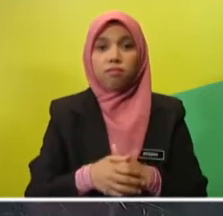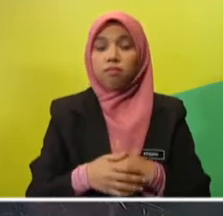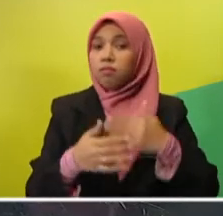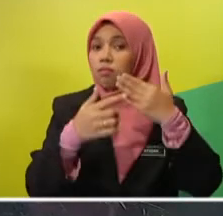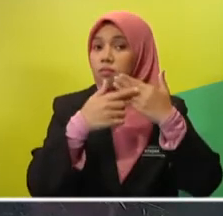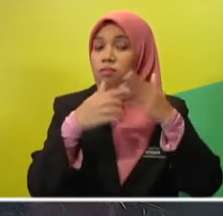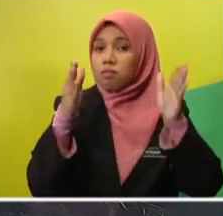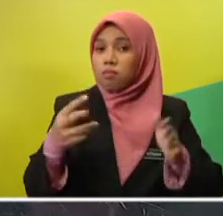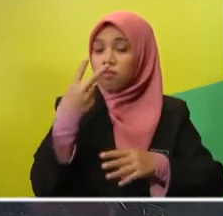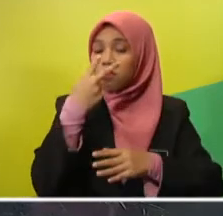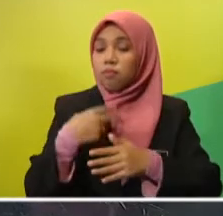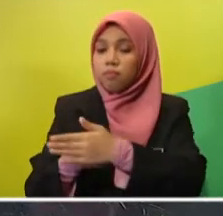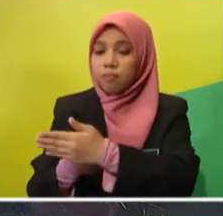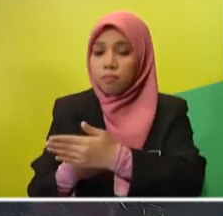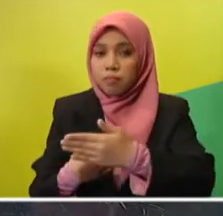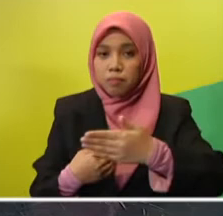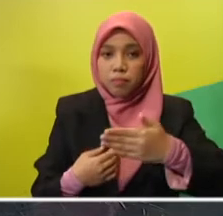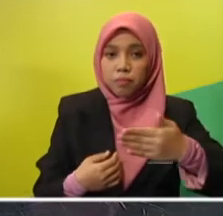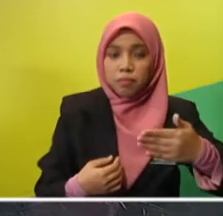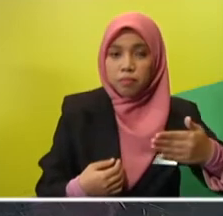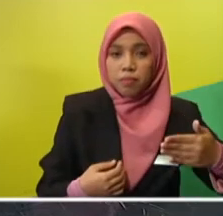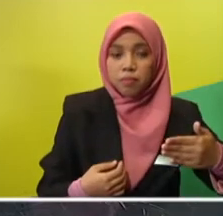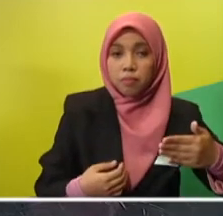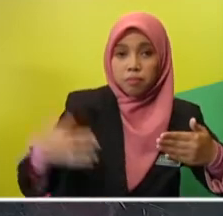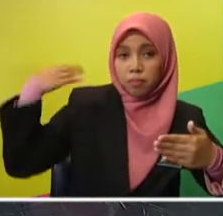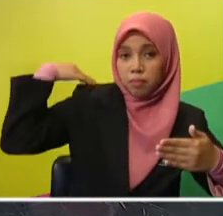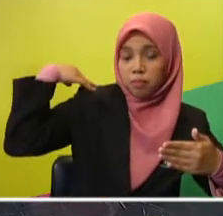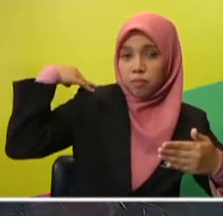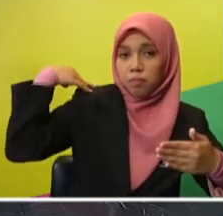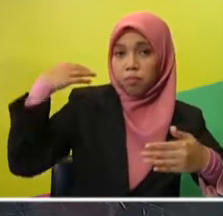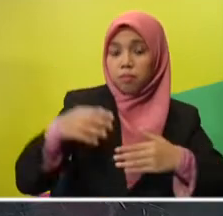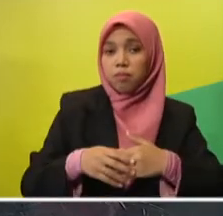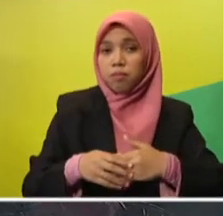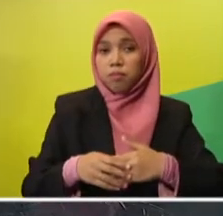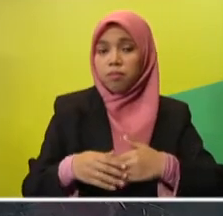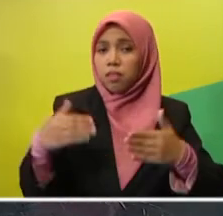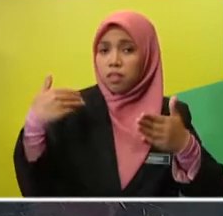perlu menyusur di belakang tangan pemandu celik sehingga